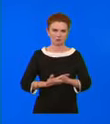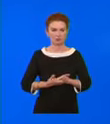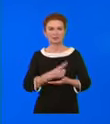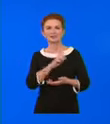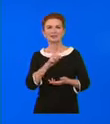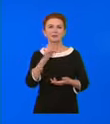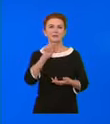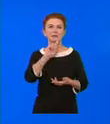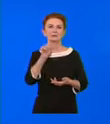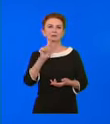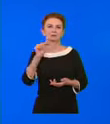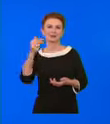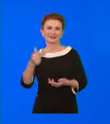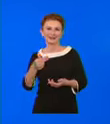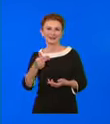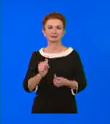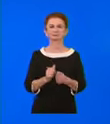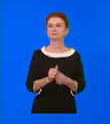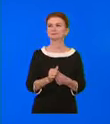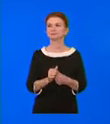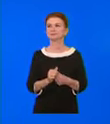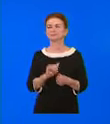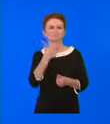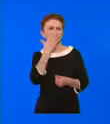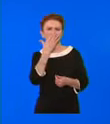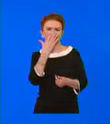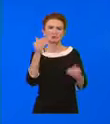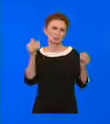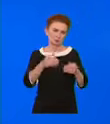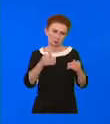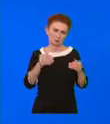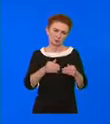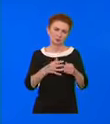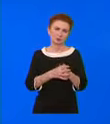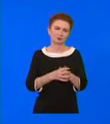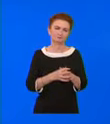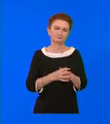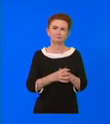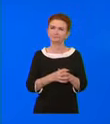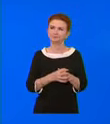PZPN, Polskiego Związku Piłki Nożnej i Ekstraklasy, w jaki sposób